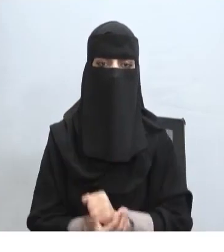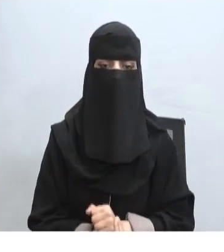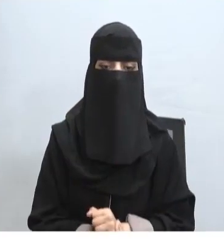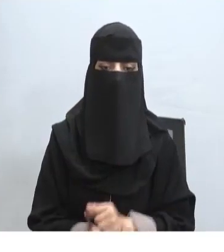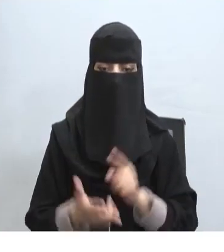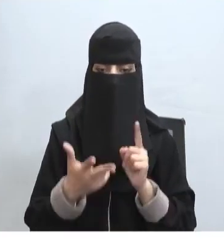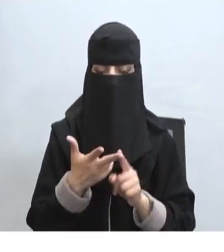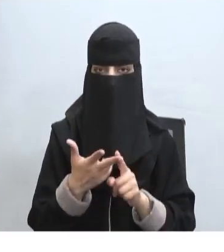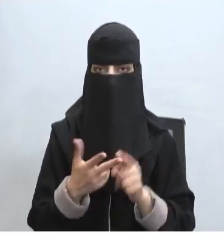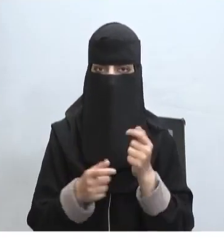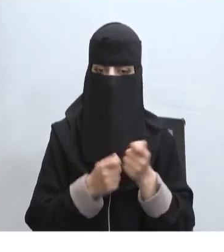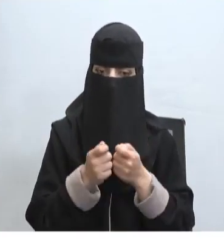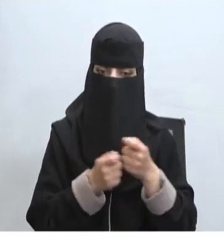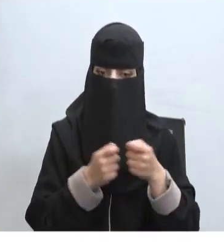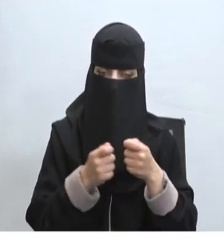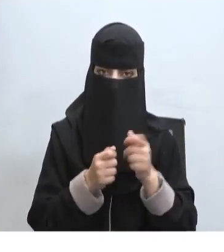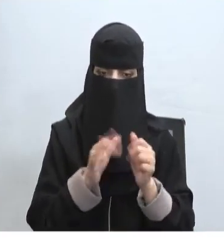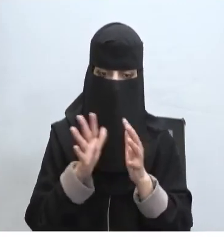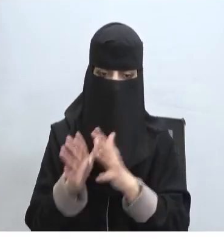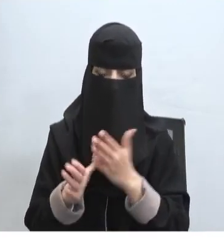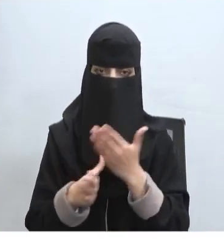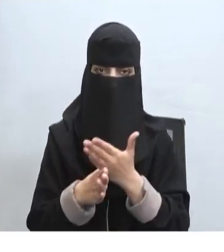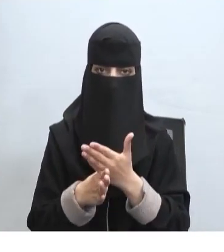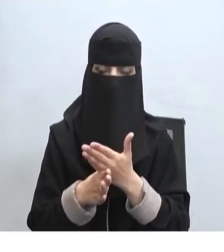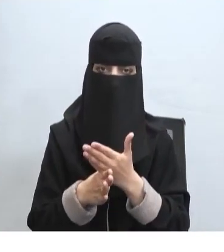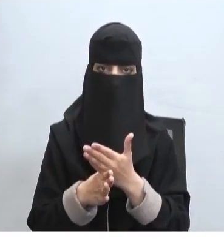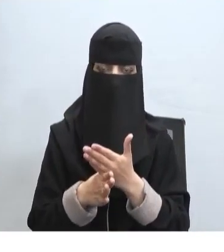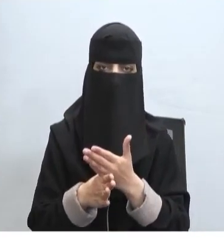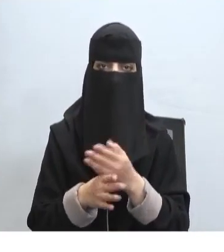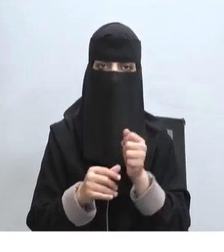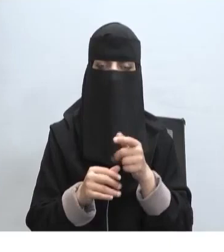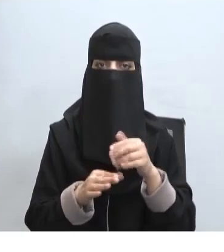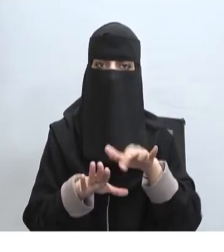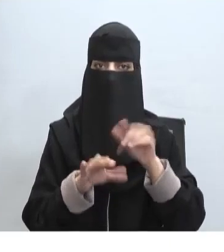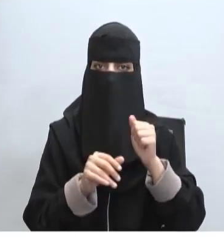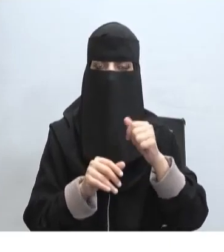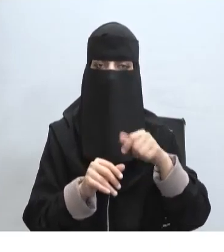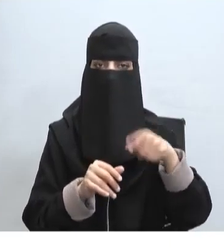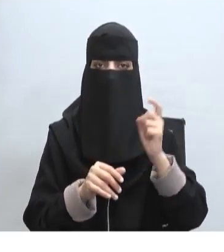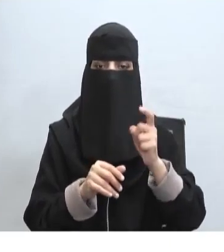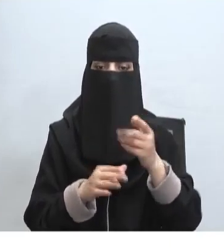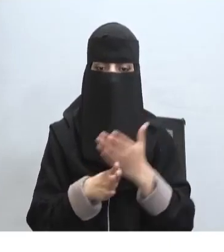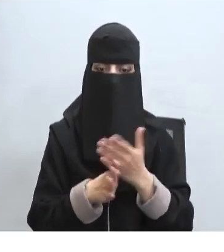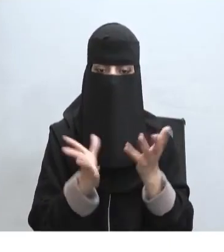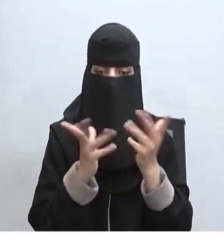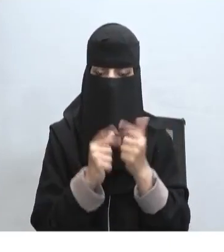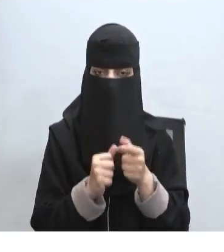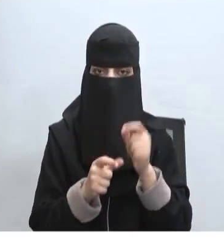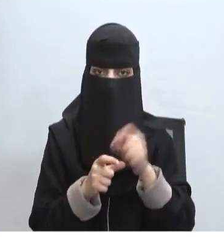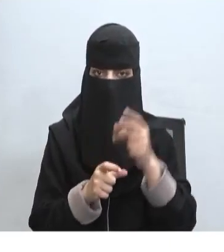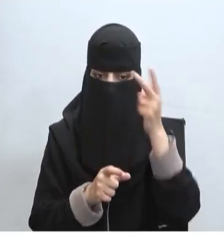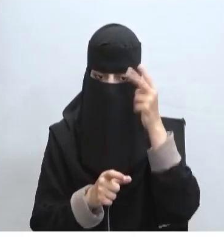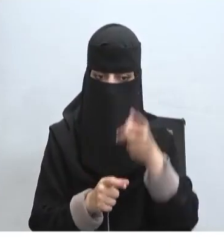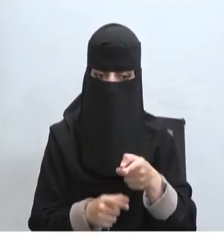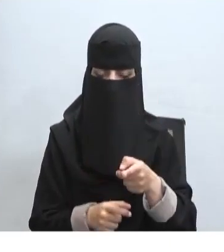ثلاثه الاستثمار لادخار المال لمرحله التقاعد يحسب الراتب التقاعدي الحكومي في المملكه